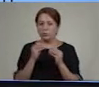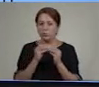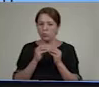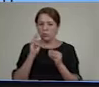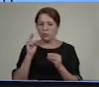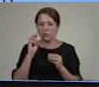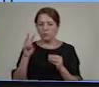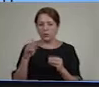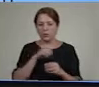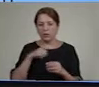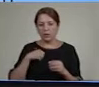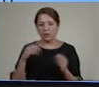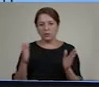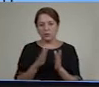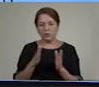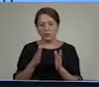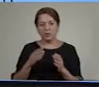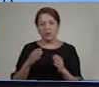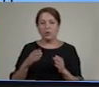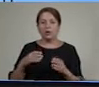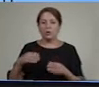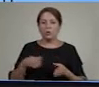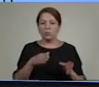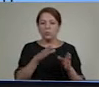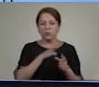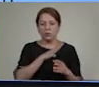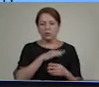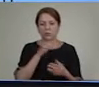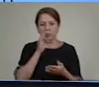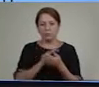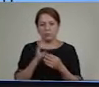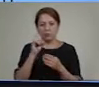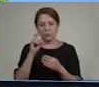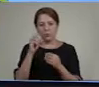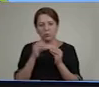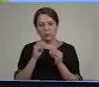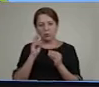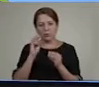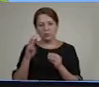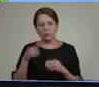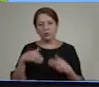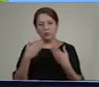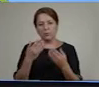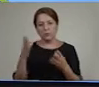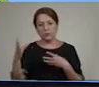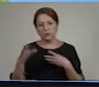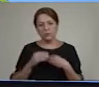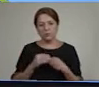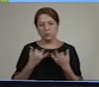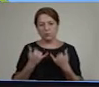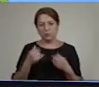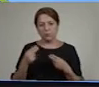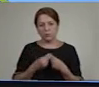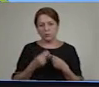kilometr eng qisqa yo'l ekan. Javob 110 kilometr. Mana siz bilan bugun